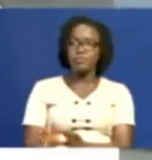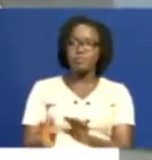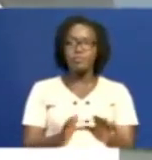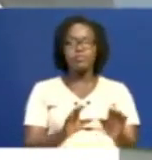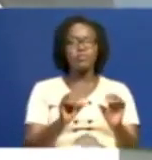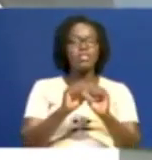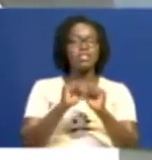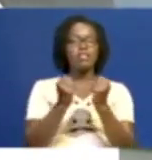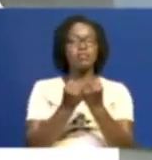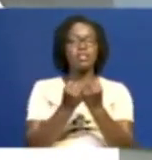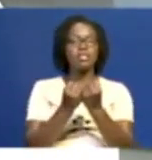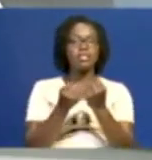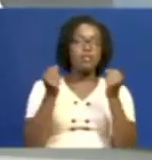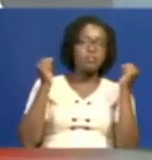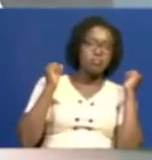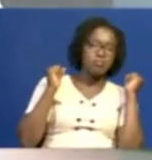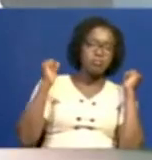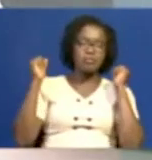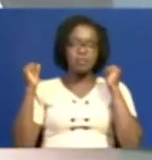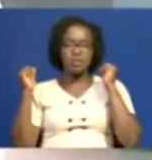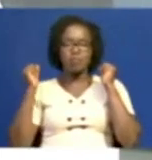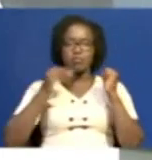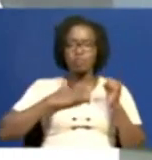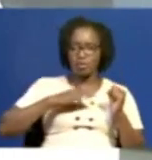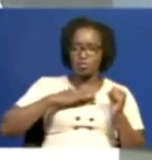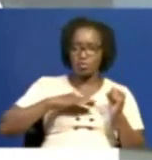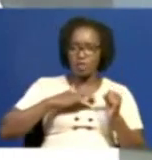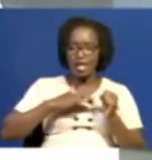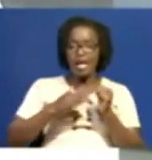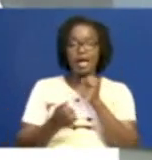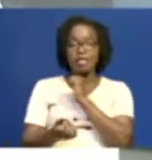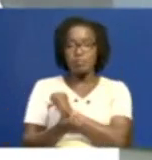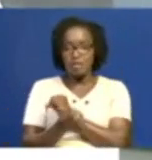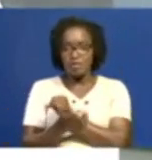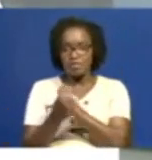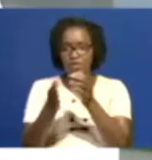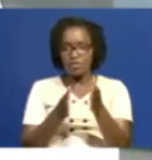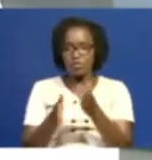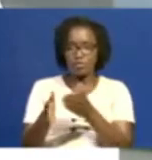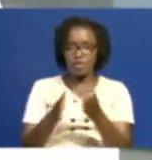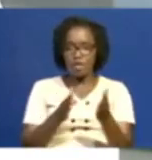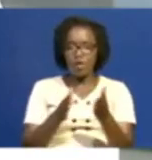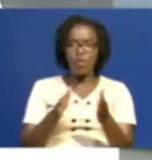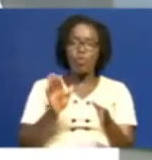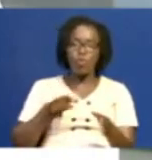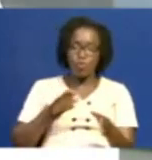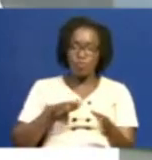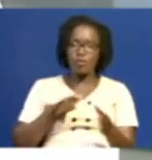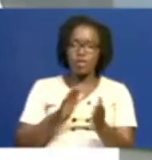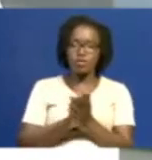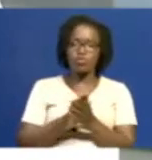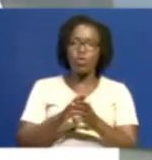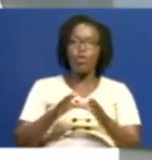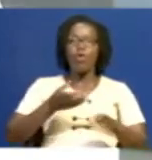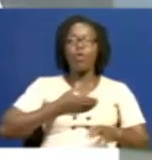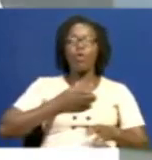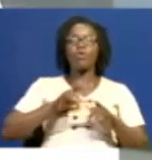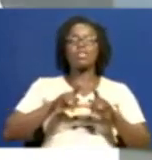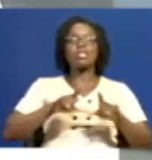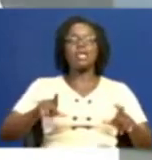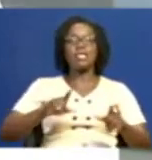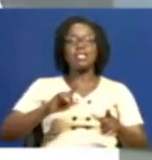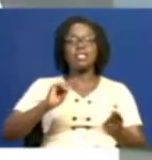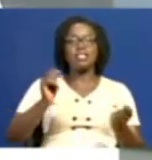jamii ya wafi ya samburu imesh kua nafasi wanawake kiliki ardhi kwa muju wa mabad ya nyaka akza